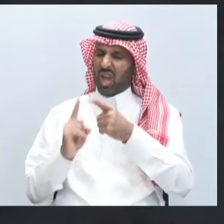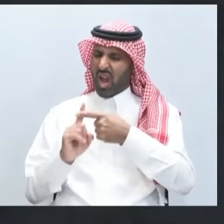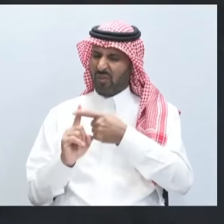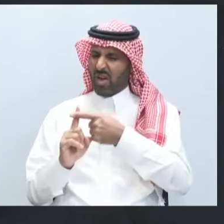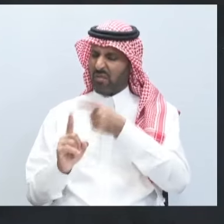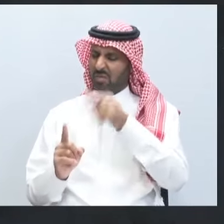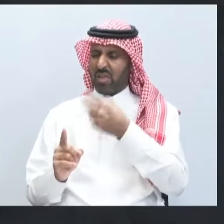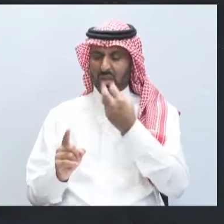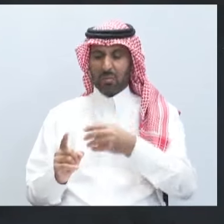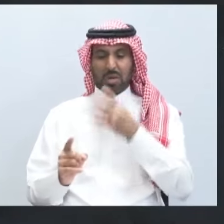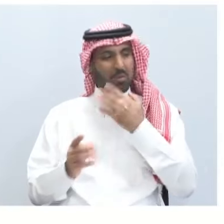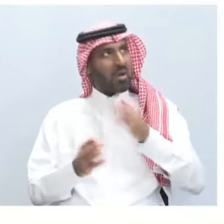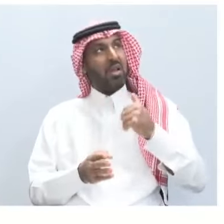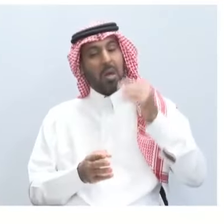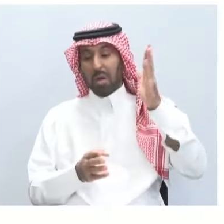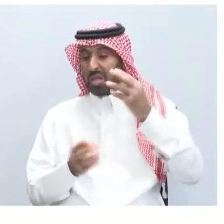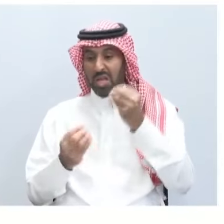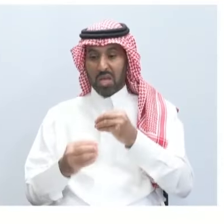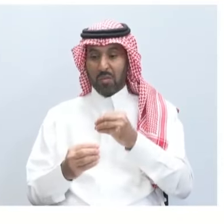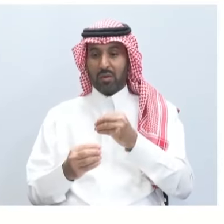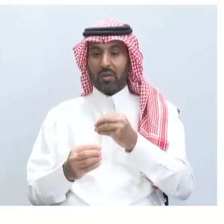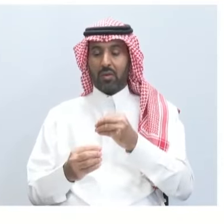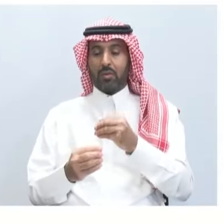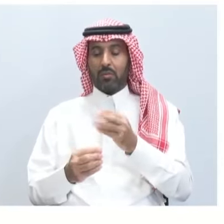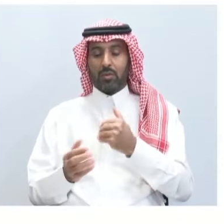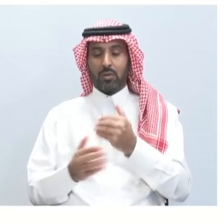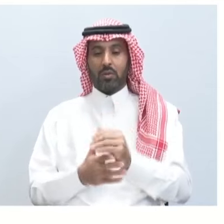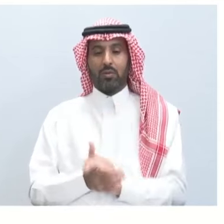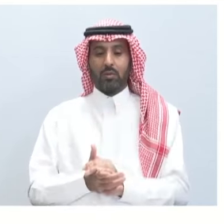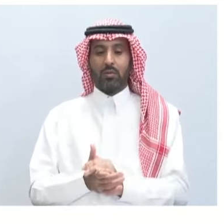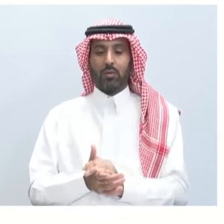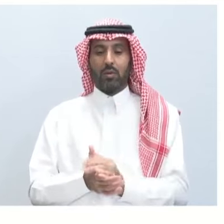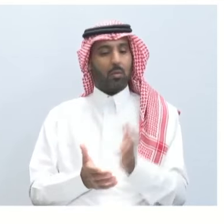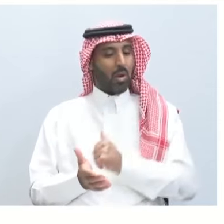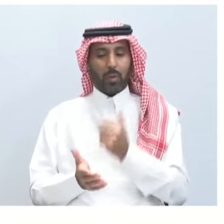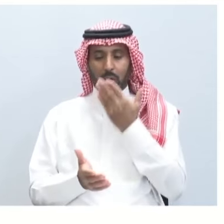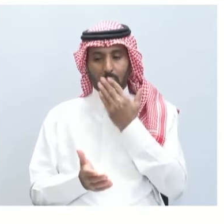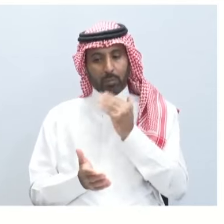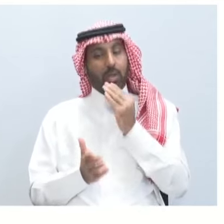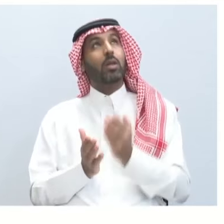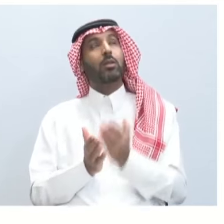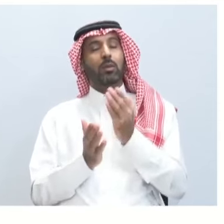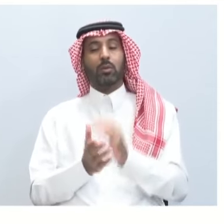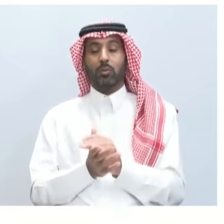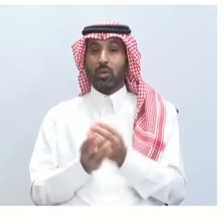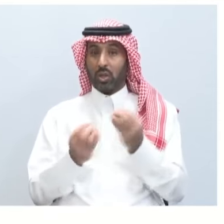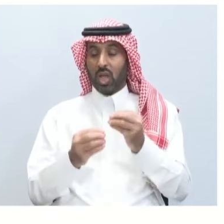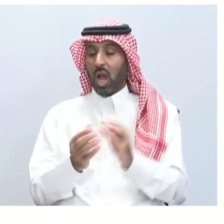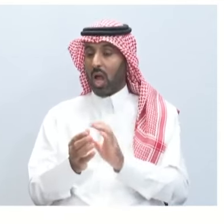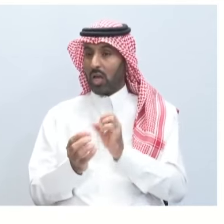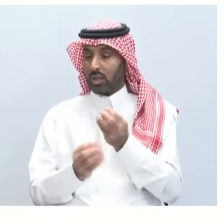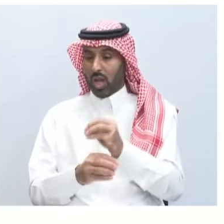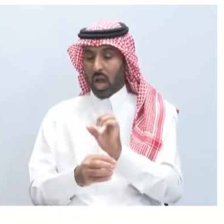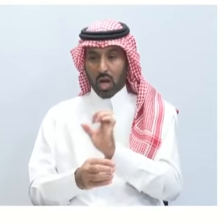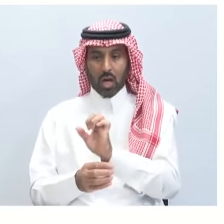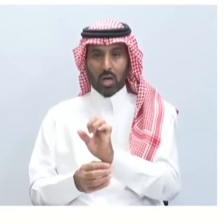النعمه ويجحد هذه النعمه من جحد نعمه الله فلم يقم بشكرها ويؤدي حقها فلهذا قال الله